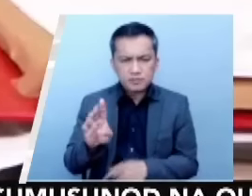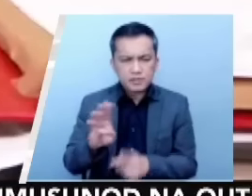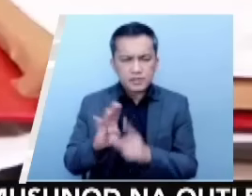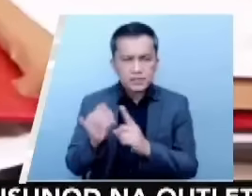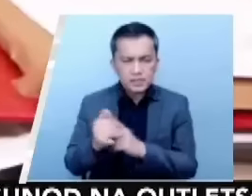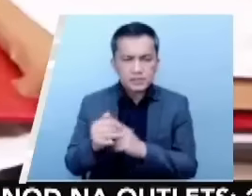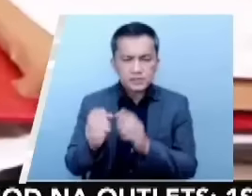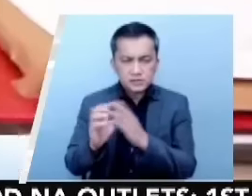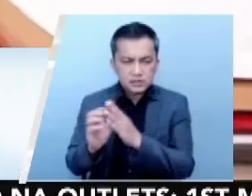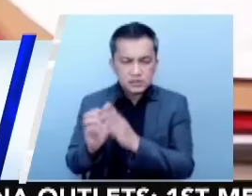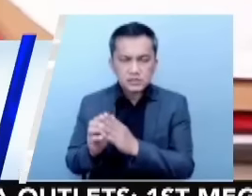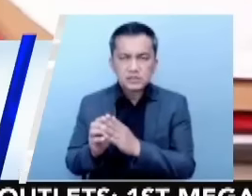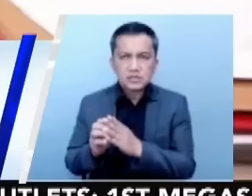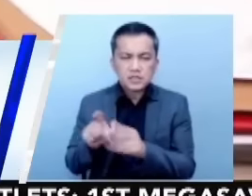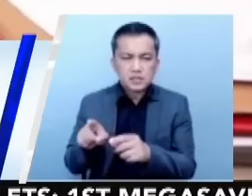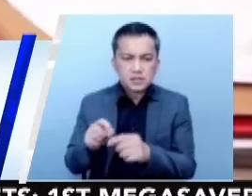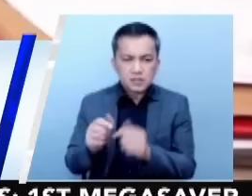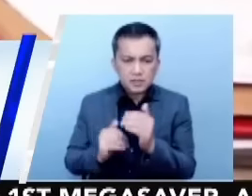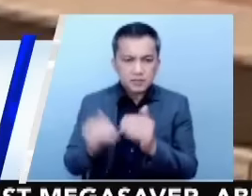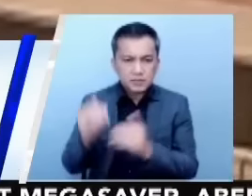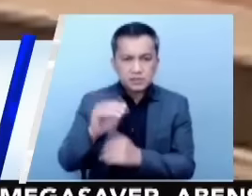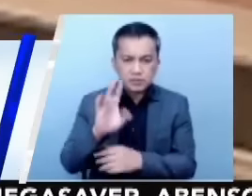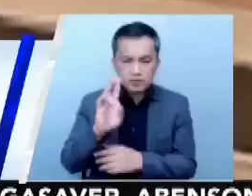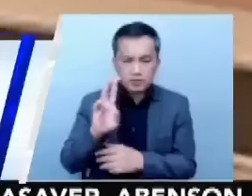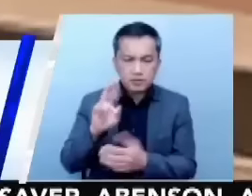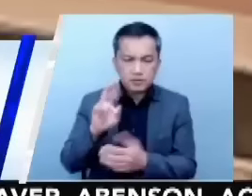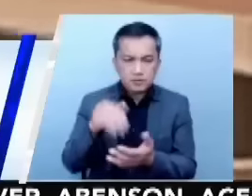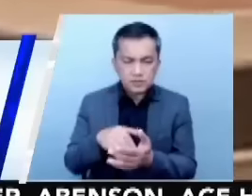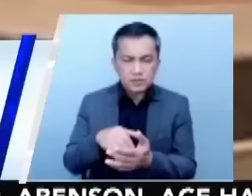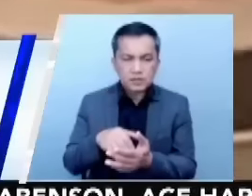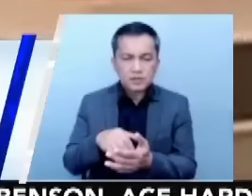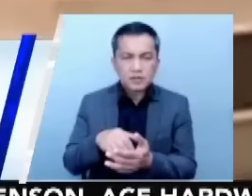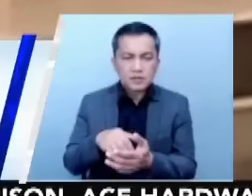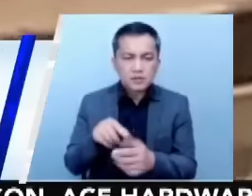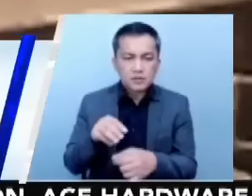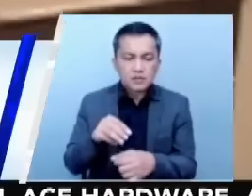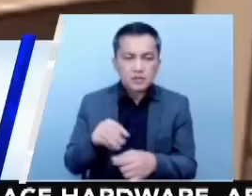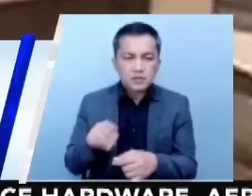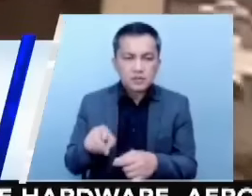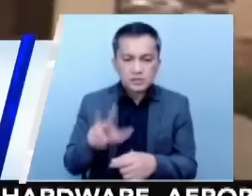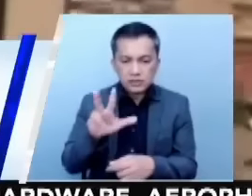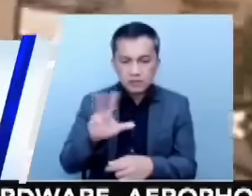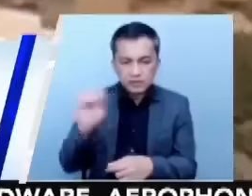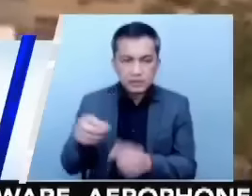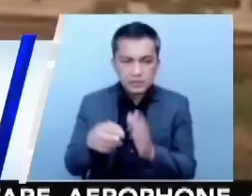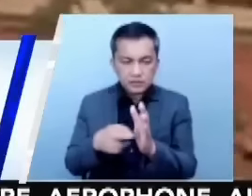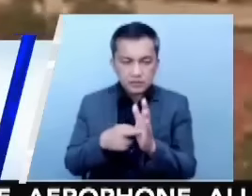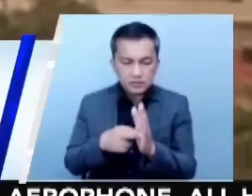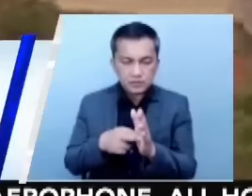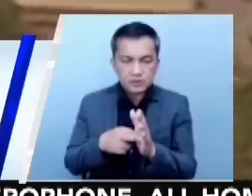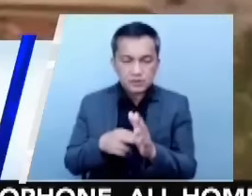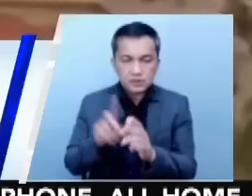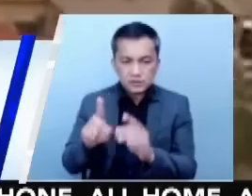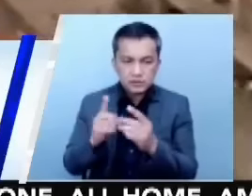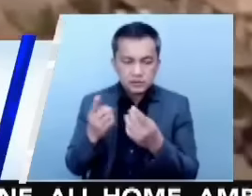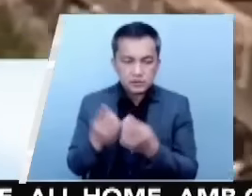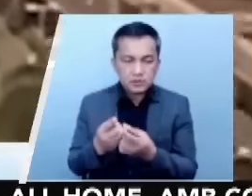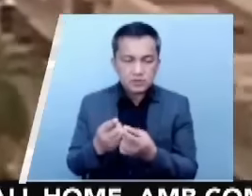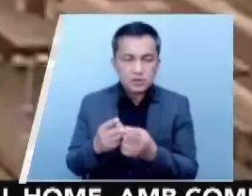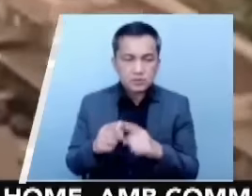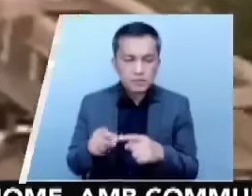Lampas na yan sa 7,000 bilang para maabot ang 3% na requirement sa isang distrito. Pero isa sa ilalim pa